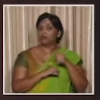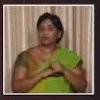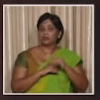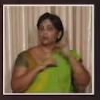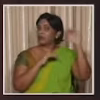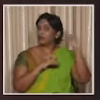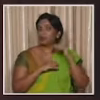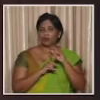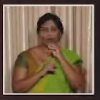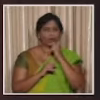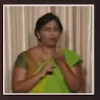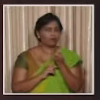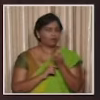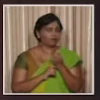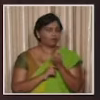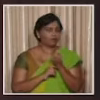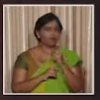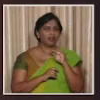ඉම්පෝට් කරන්න ඇත්තටම රුපියල්